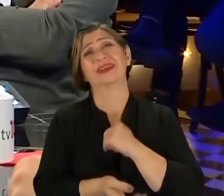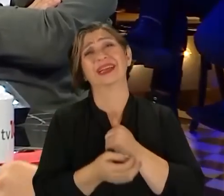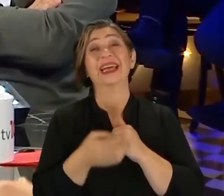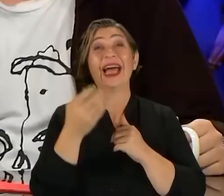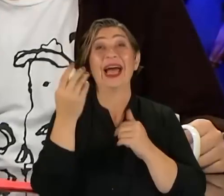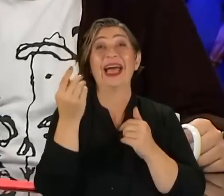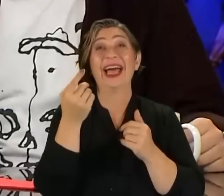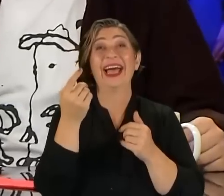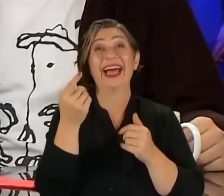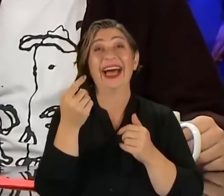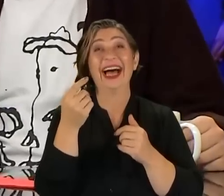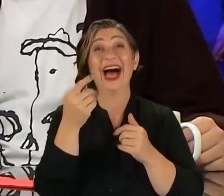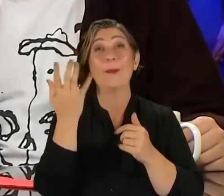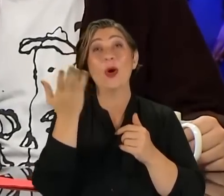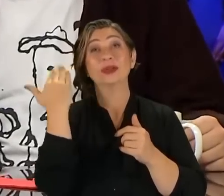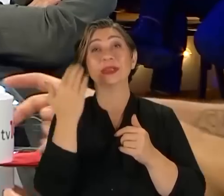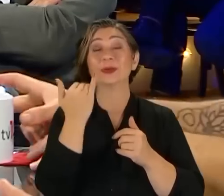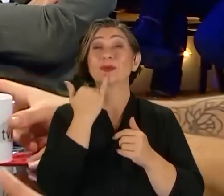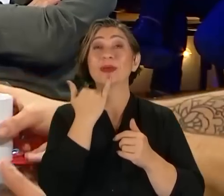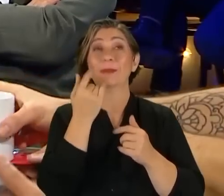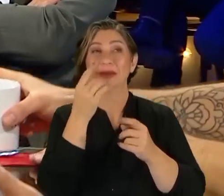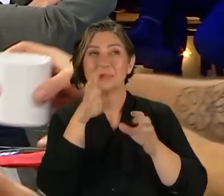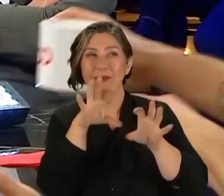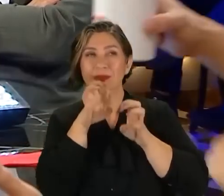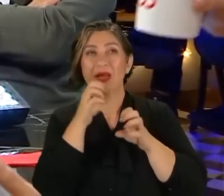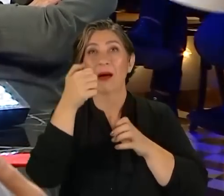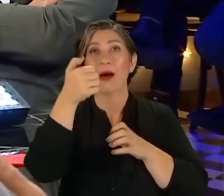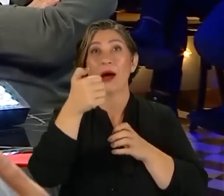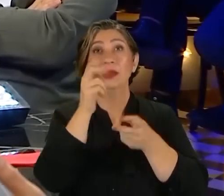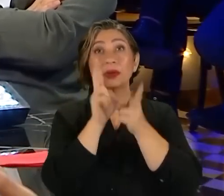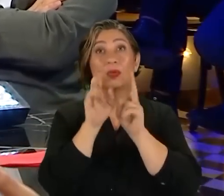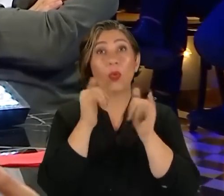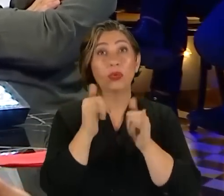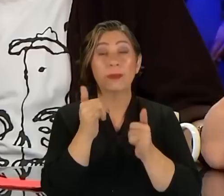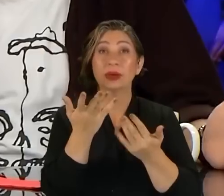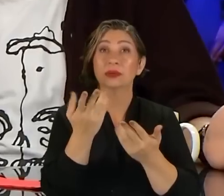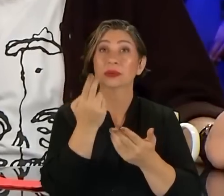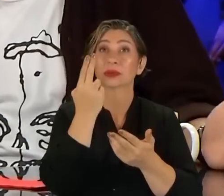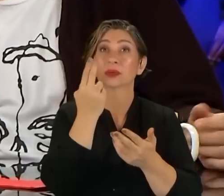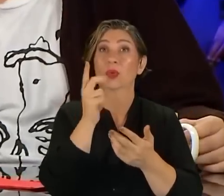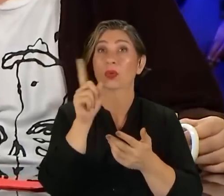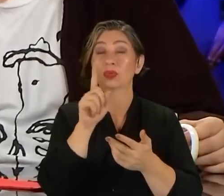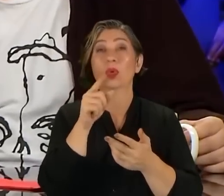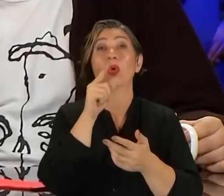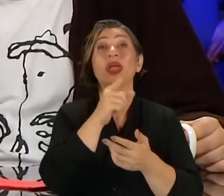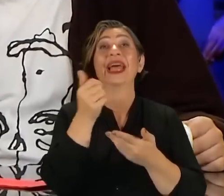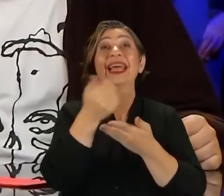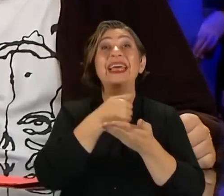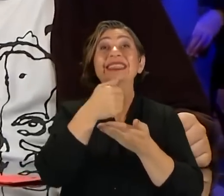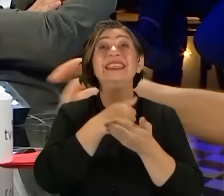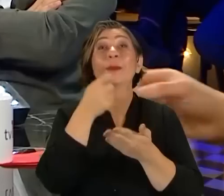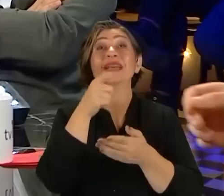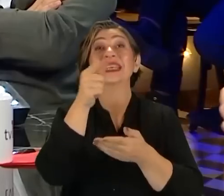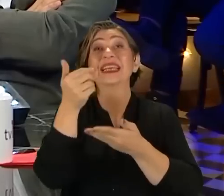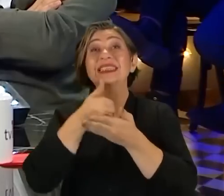biraz motive oldum. Önceki konuklardan biraz motive oldum yani. 6 tiyatro oynamak, 7-10 tiyatro Onların kazandığı